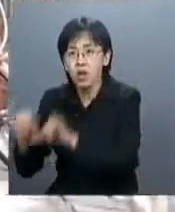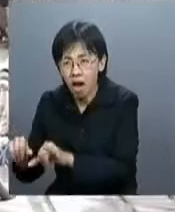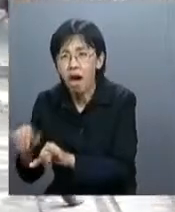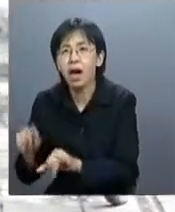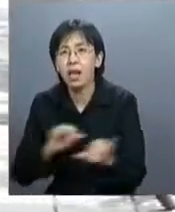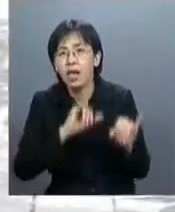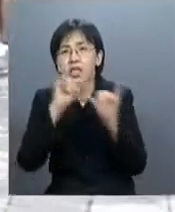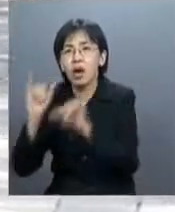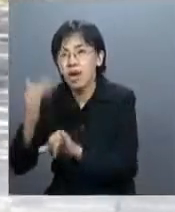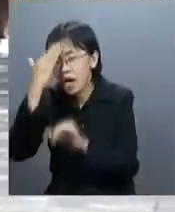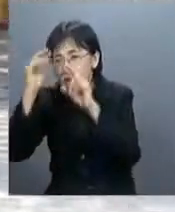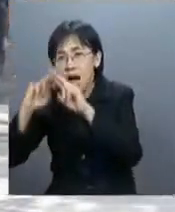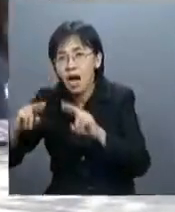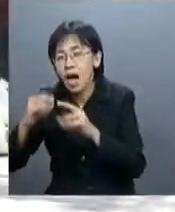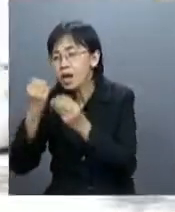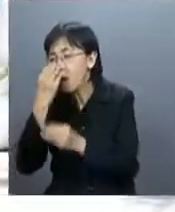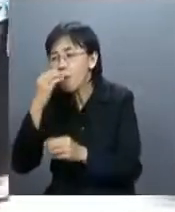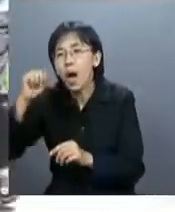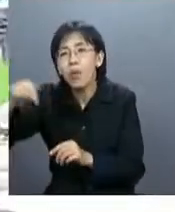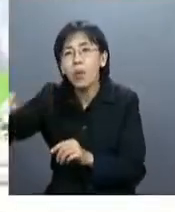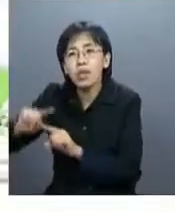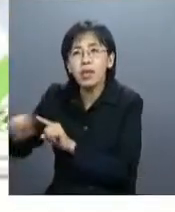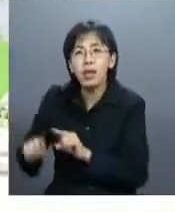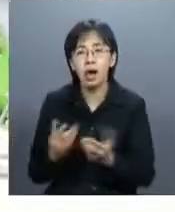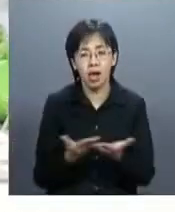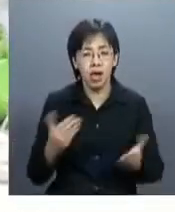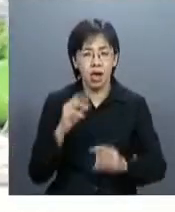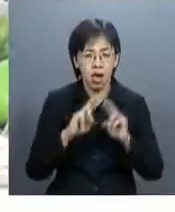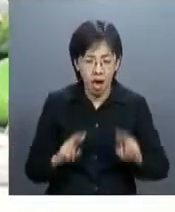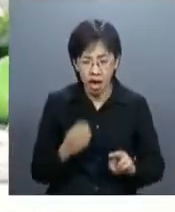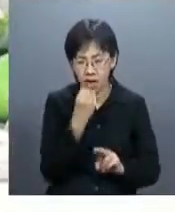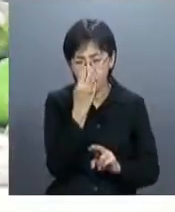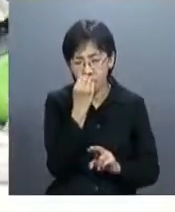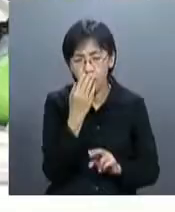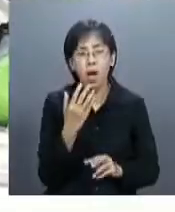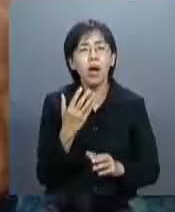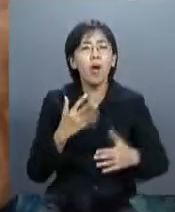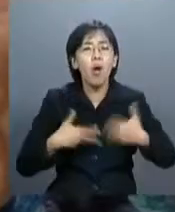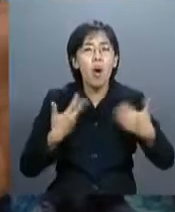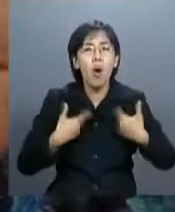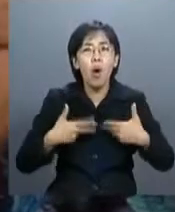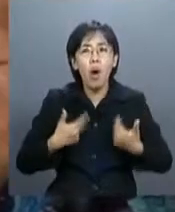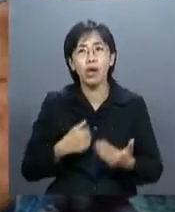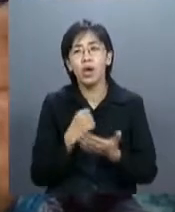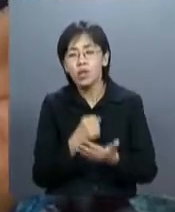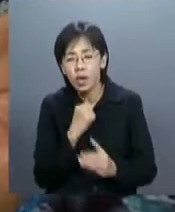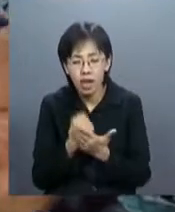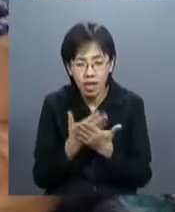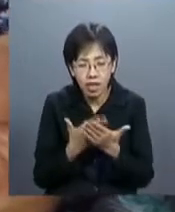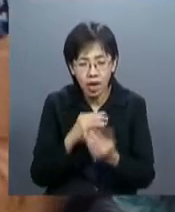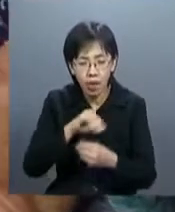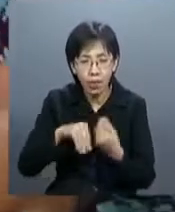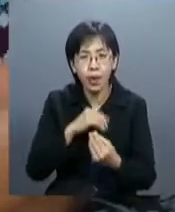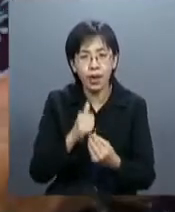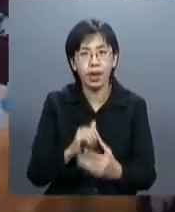มาอาศัยหน้าร้านดอกไม้อื่นแทนสภาพราคาและคุณภาพของดอกมะลิในฤดูร้อนยังคงช่วยเหลือให้เธออยู่ได้ท่ามกลาง